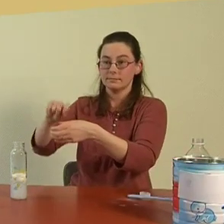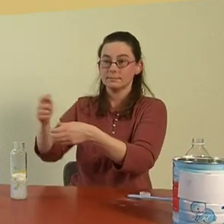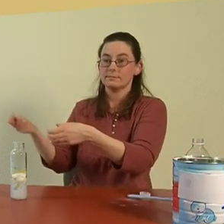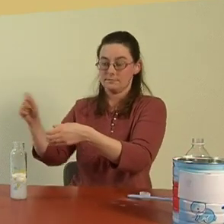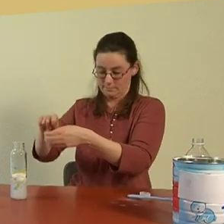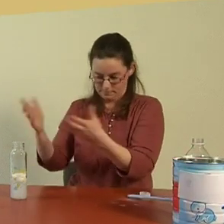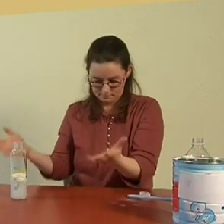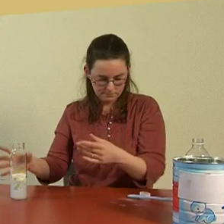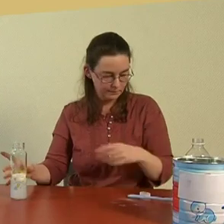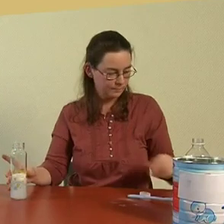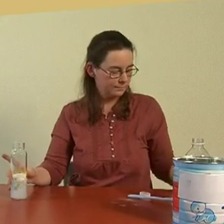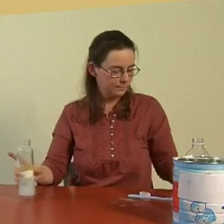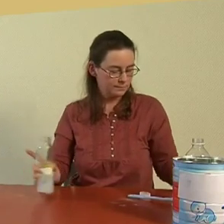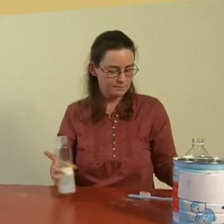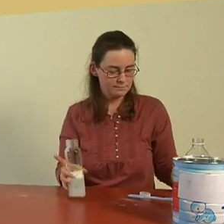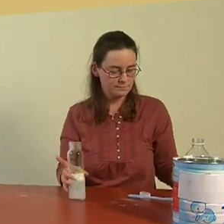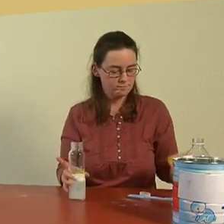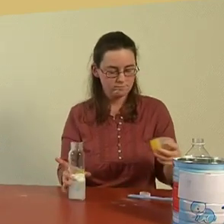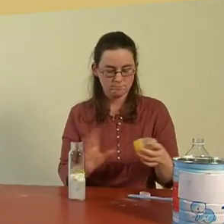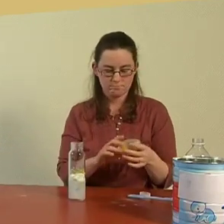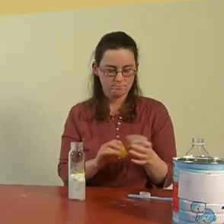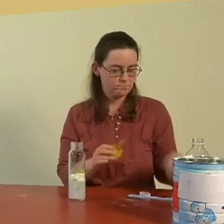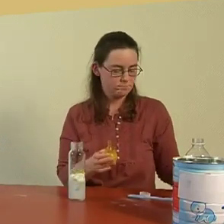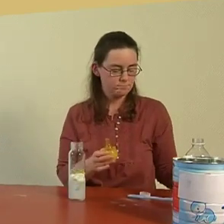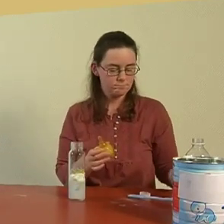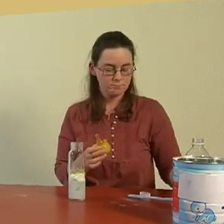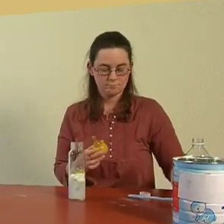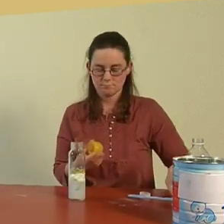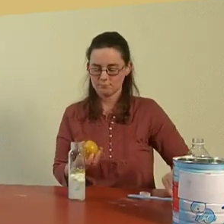Donc une fois que ces 3 cuillères sont mises,